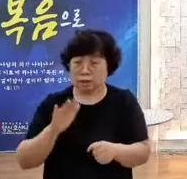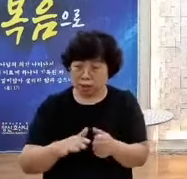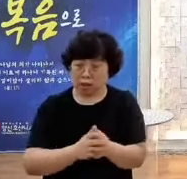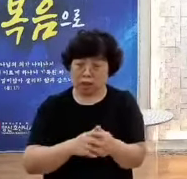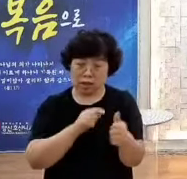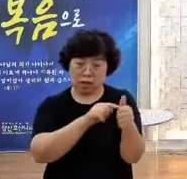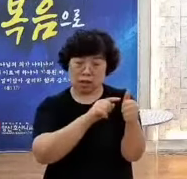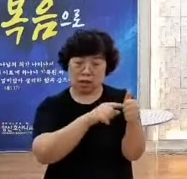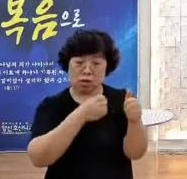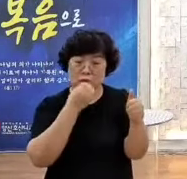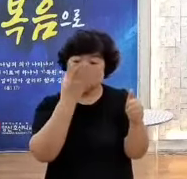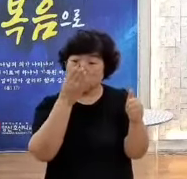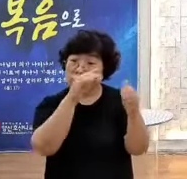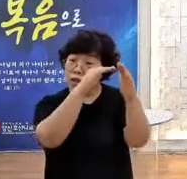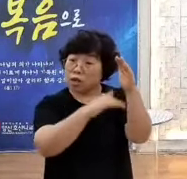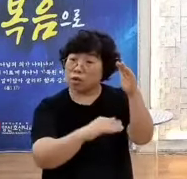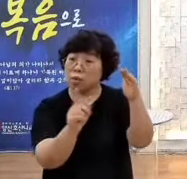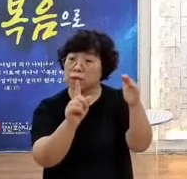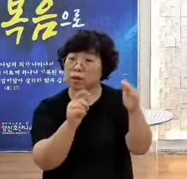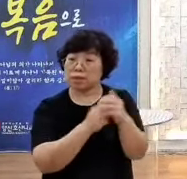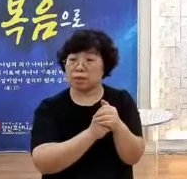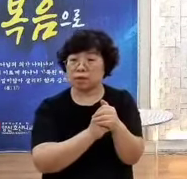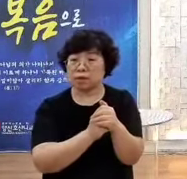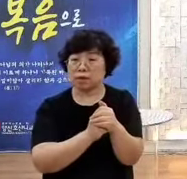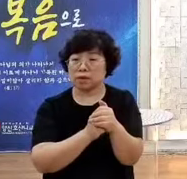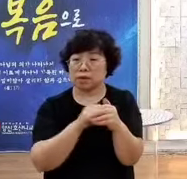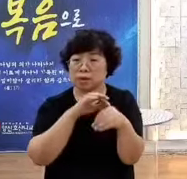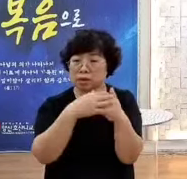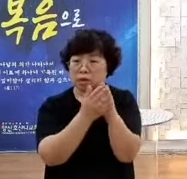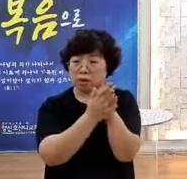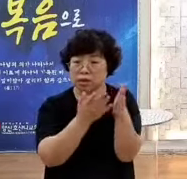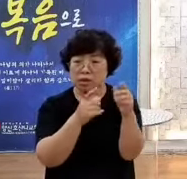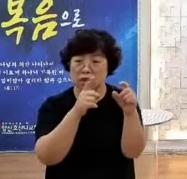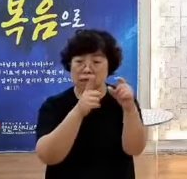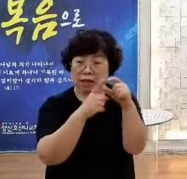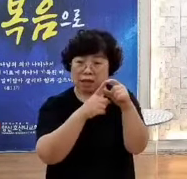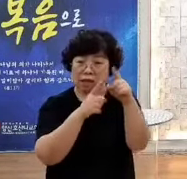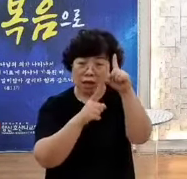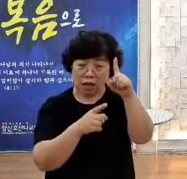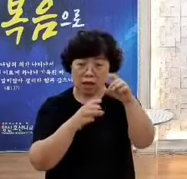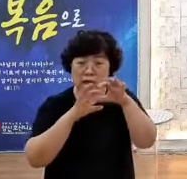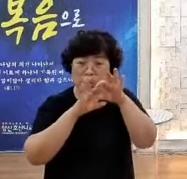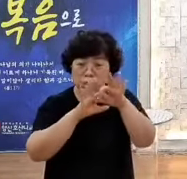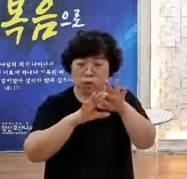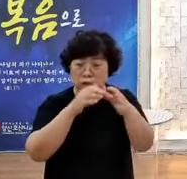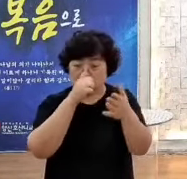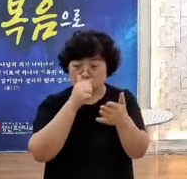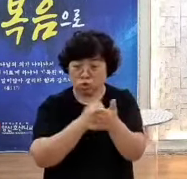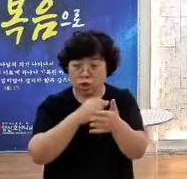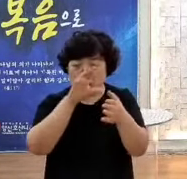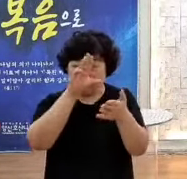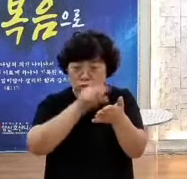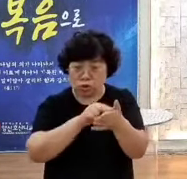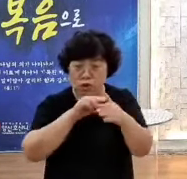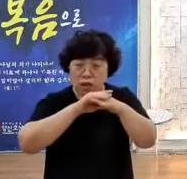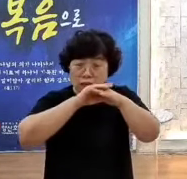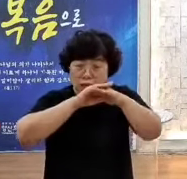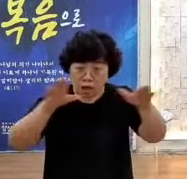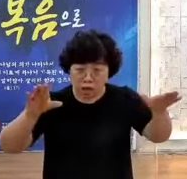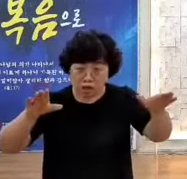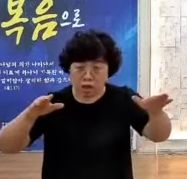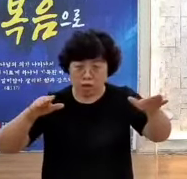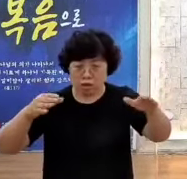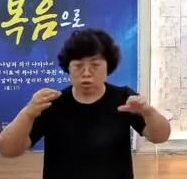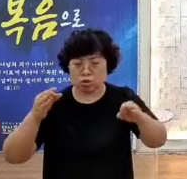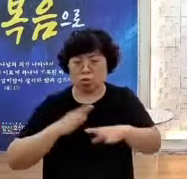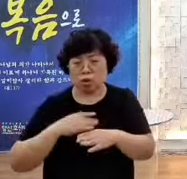이 루터는요, 성경 한 구절을 통해서 자기의 이 제 문제가 뻥 뚫리는